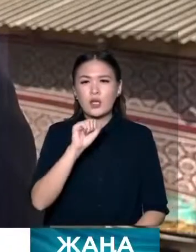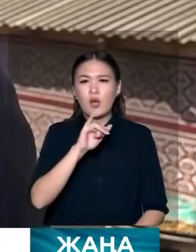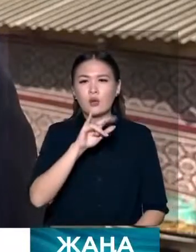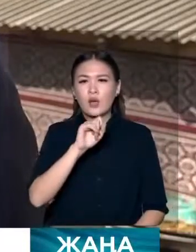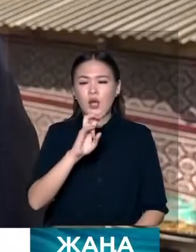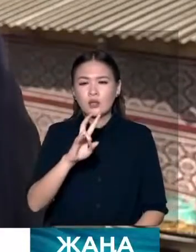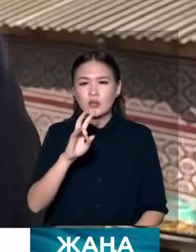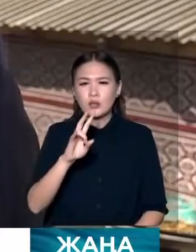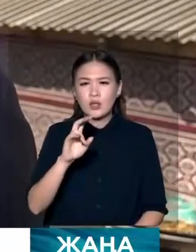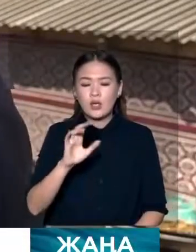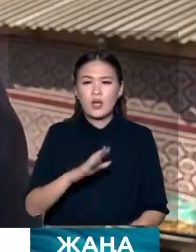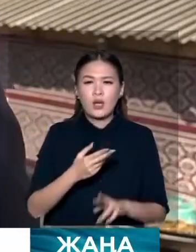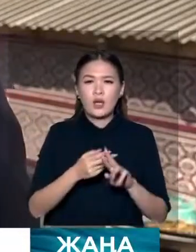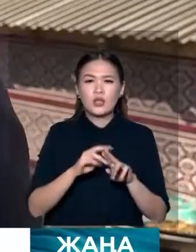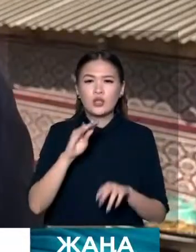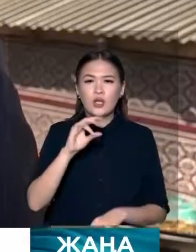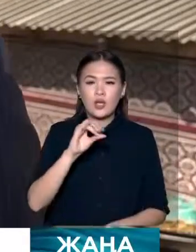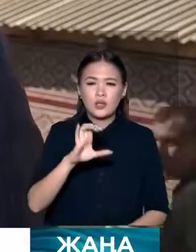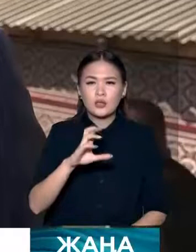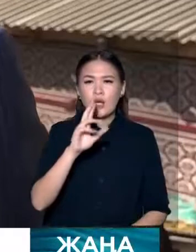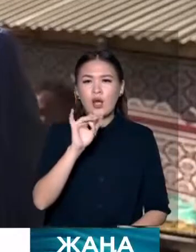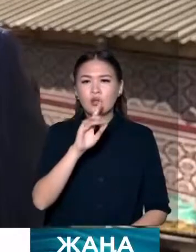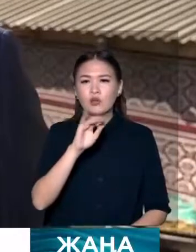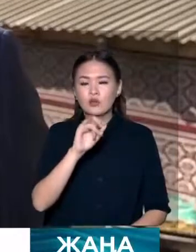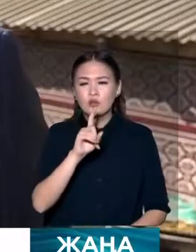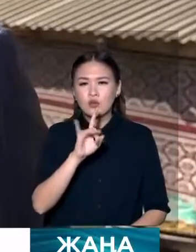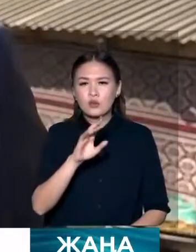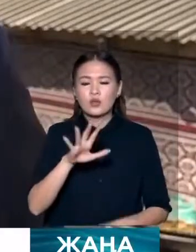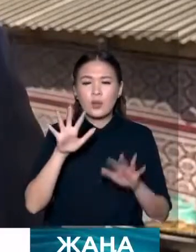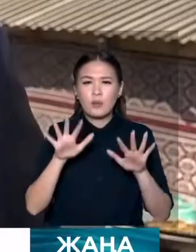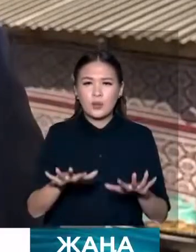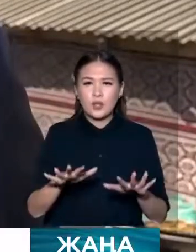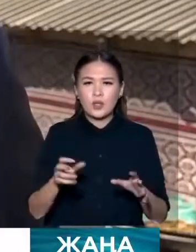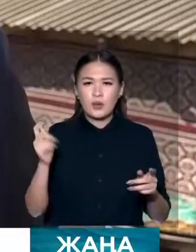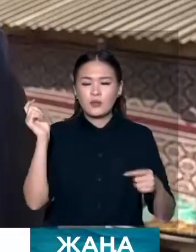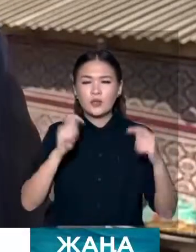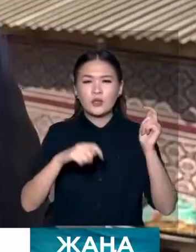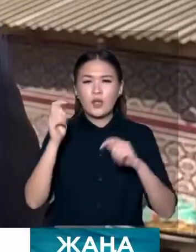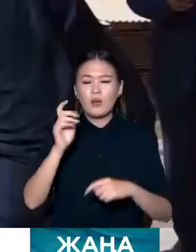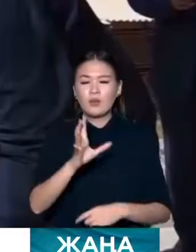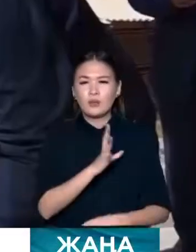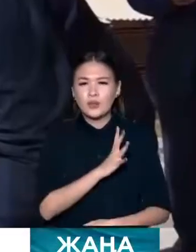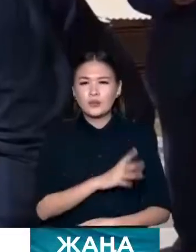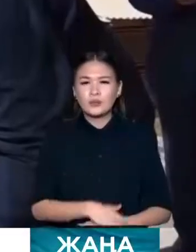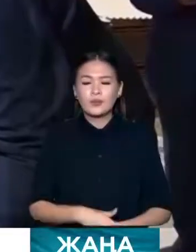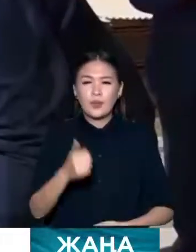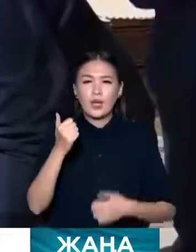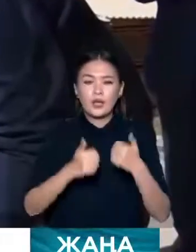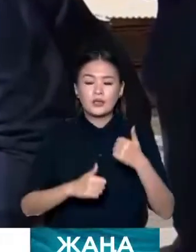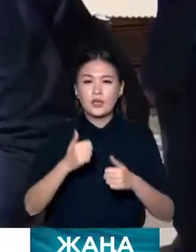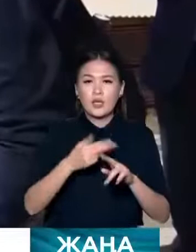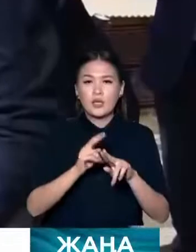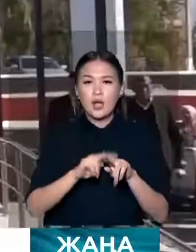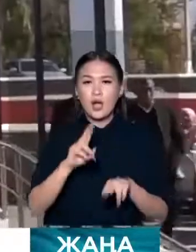ауданының аспазы, Келес ауданы, Қазығұрт ауданы осындай бір ынтымағы жарасқан аудандардың аспаздары келді. Сайыстың нәтижесі